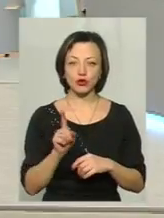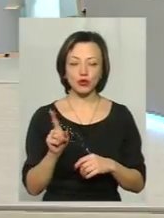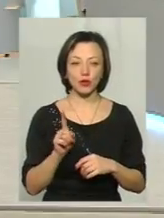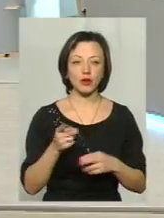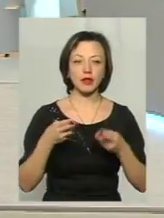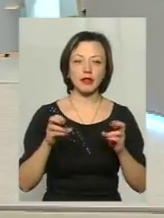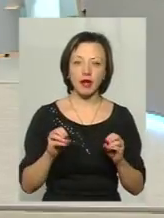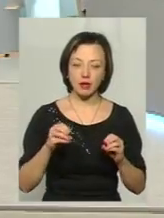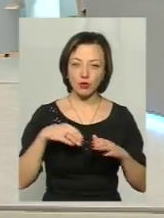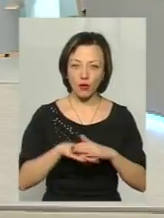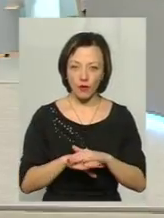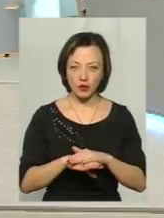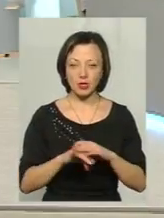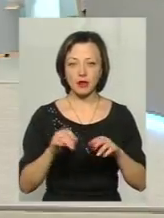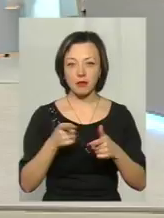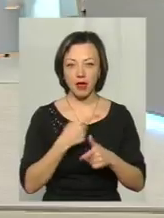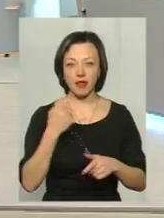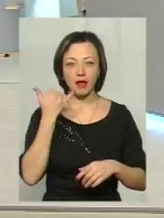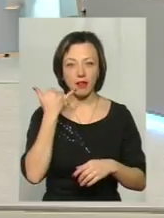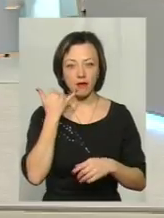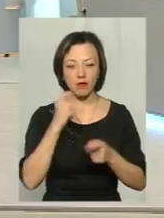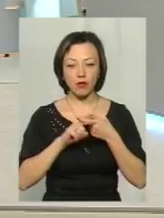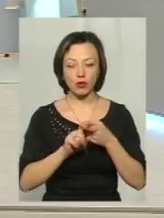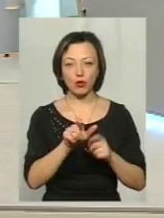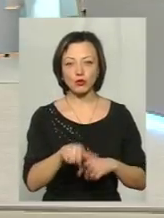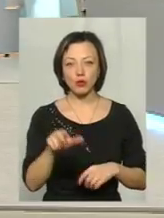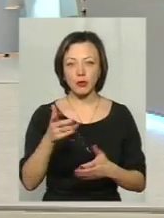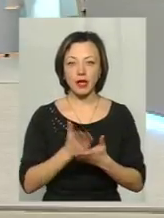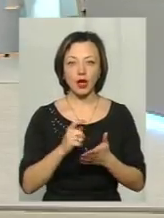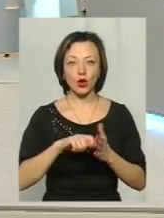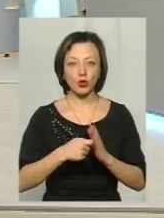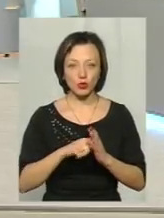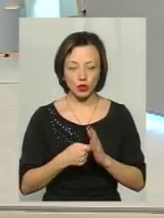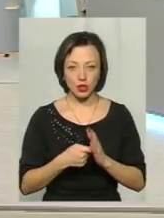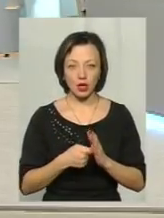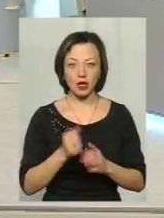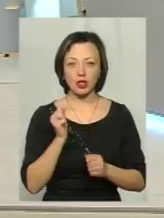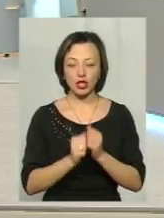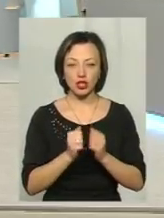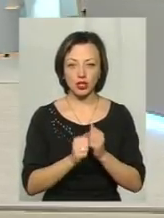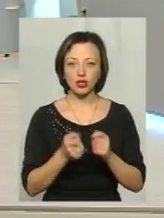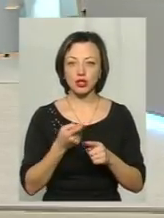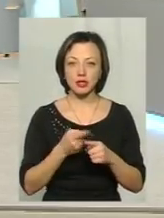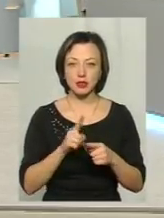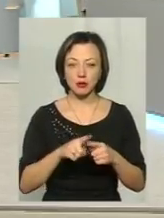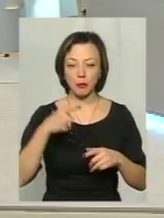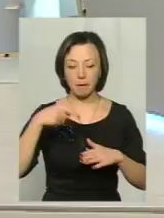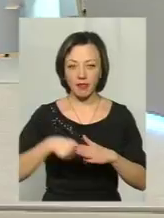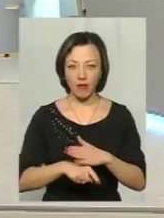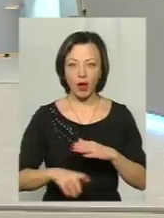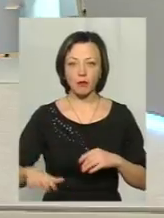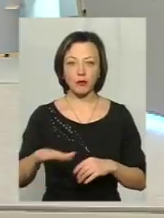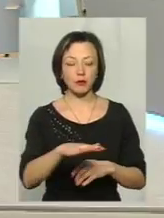того, де сховище, а також ім'я і телефон контактної особи, в якої є ключі. Адже найчастіше ці підвальні